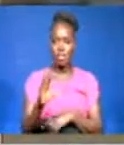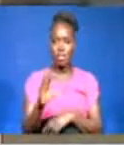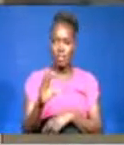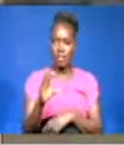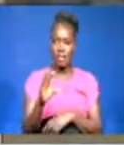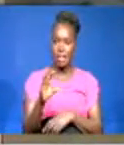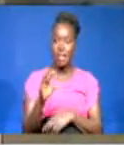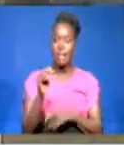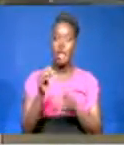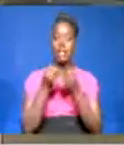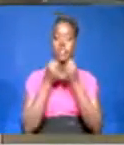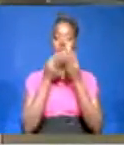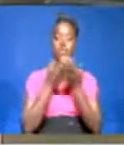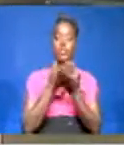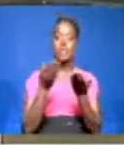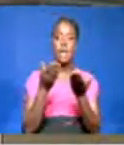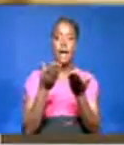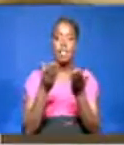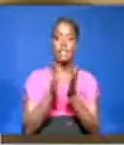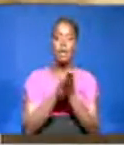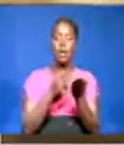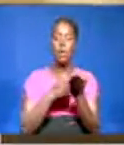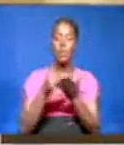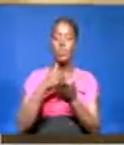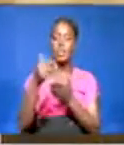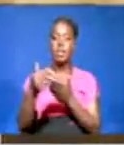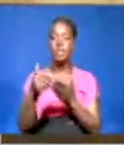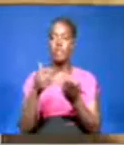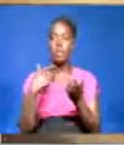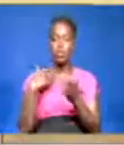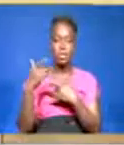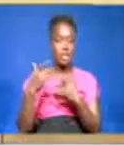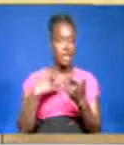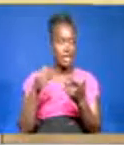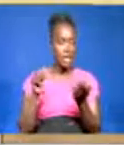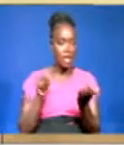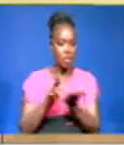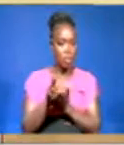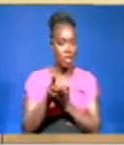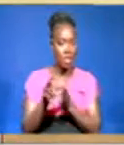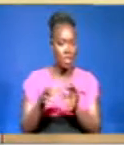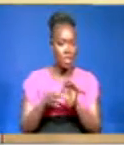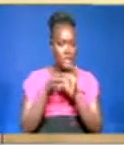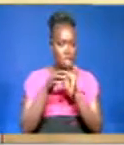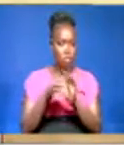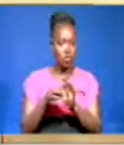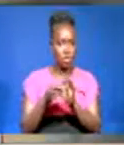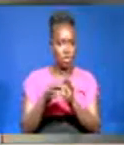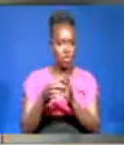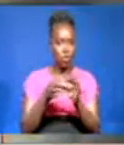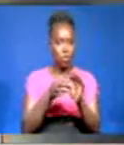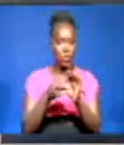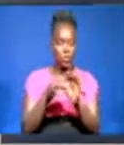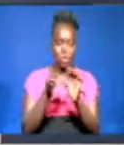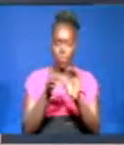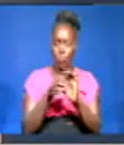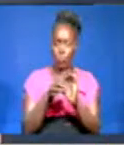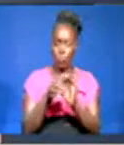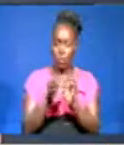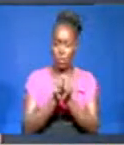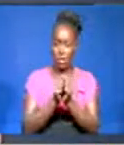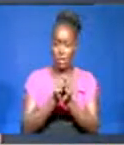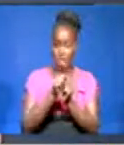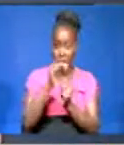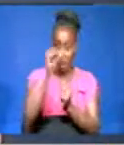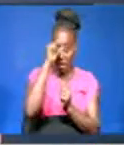kwenye taarifa yake ya kila wiki kuhusu ugonjwa huo, alisema kuwa wataendelea kushirikiana na serikali ya Uganda na wanafanya kila